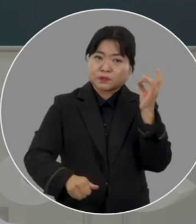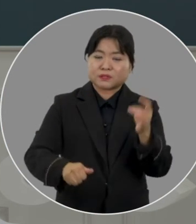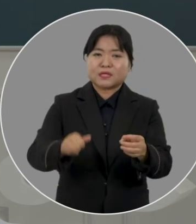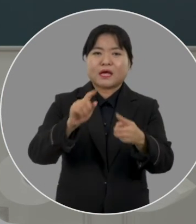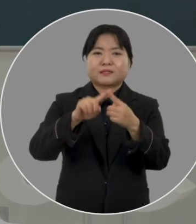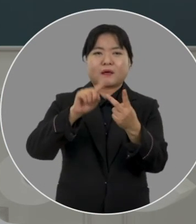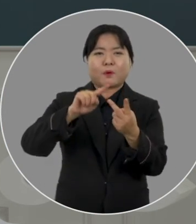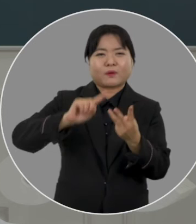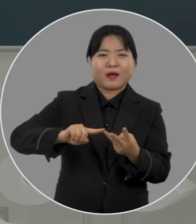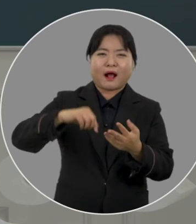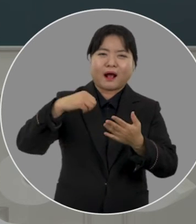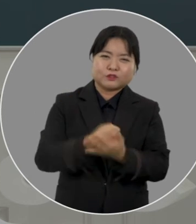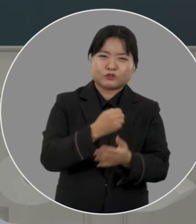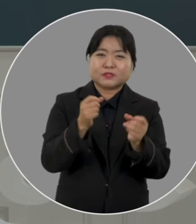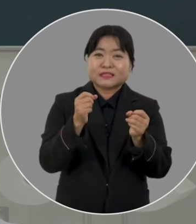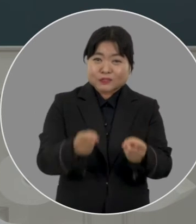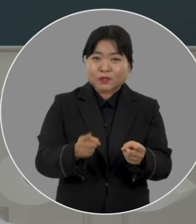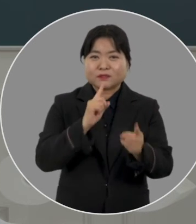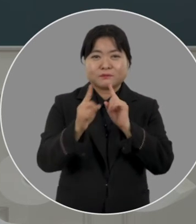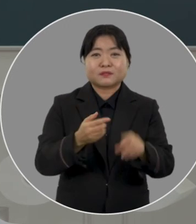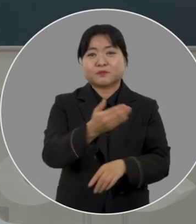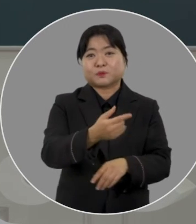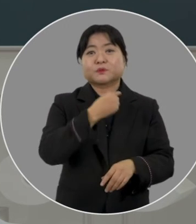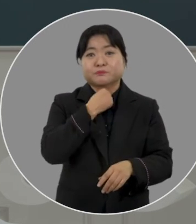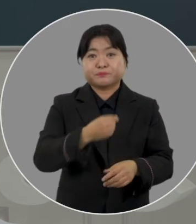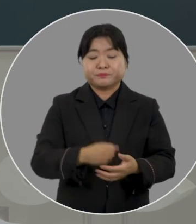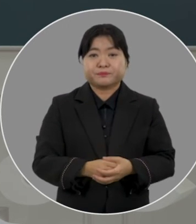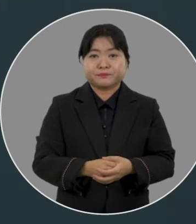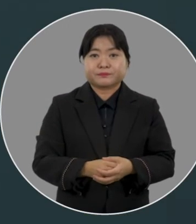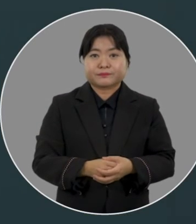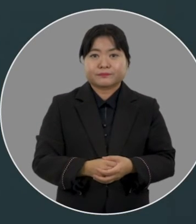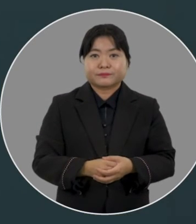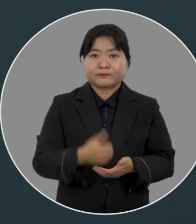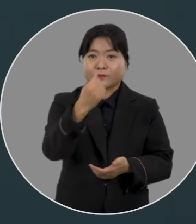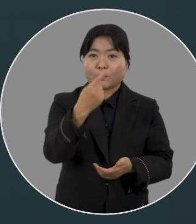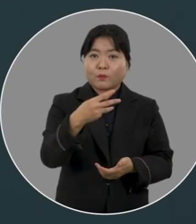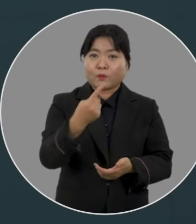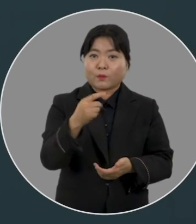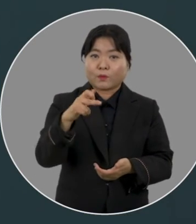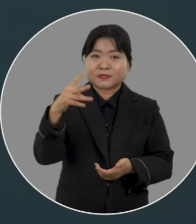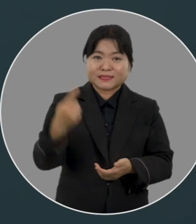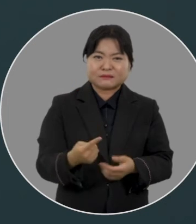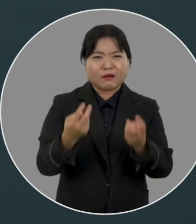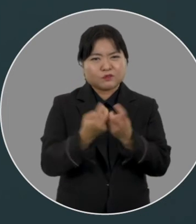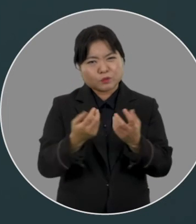3번의 정말 아쉬운 기회를 말씀드리고 싶은 겁니다. 홀로코스트는 어쩔 수